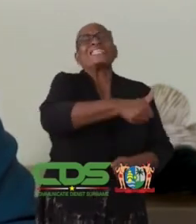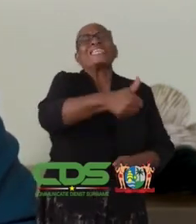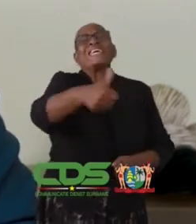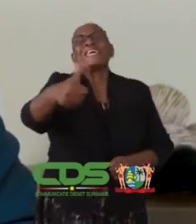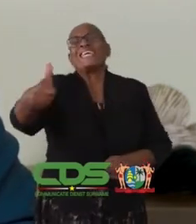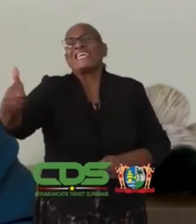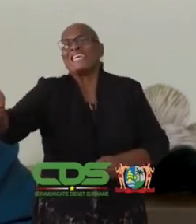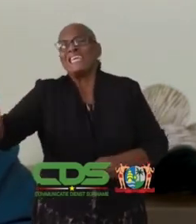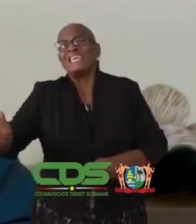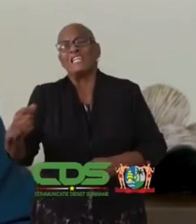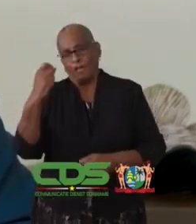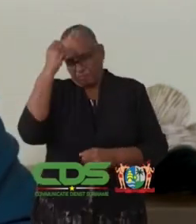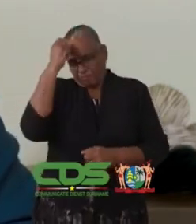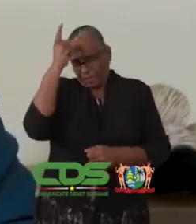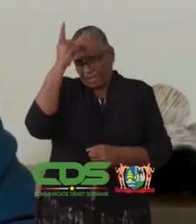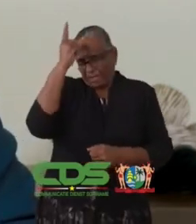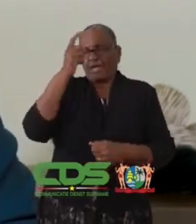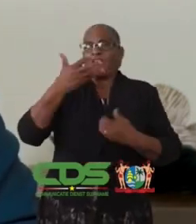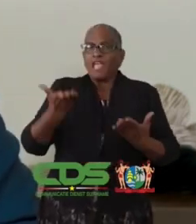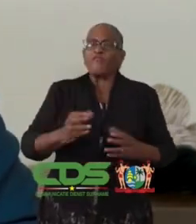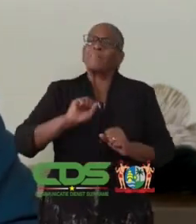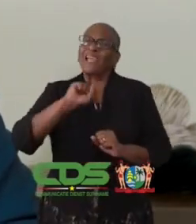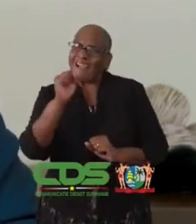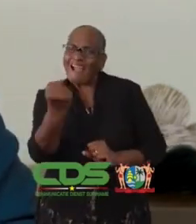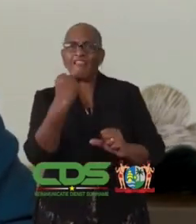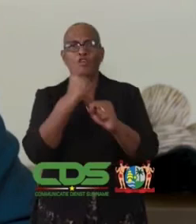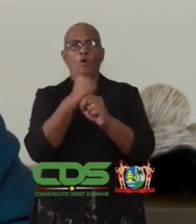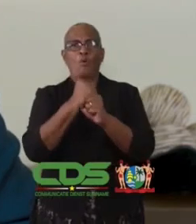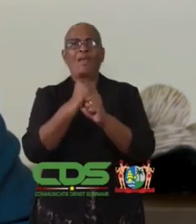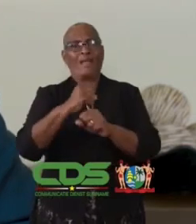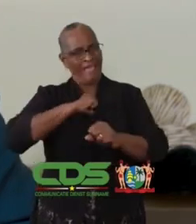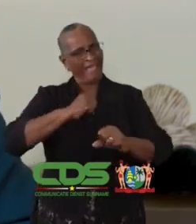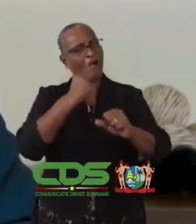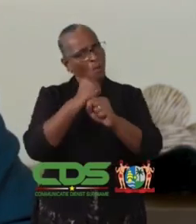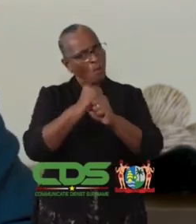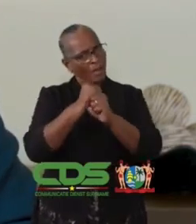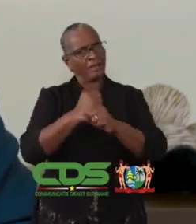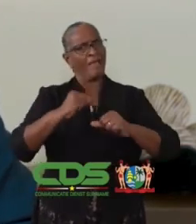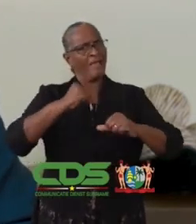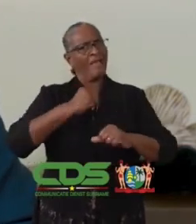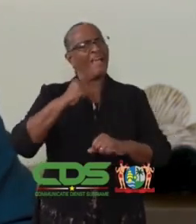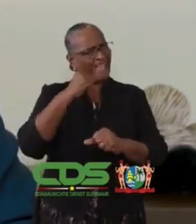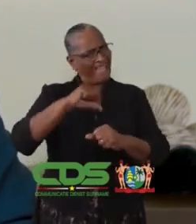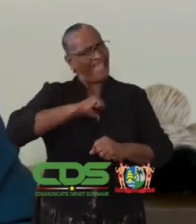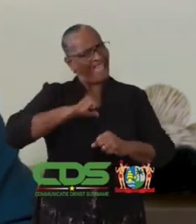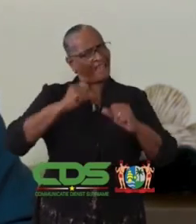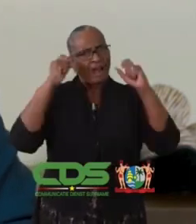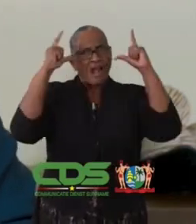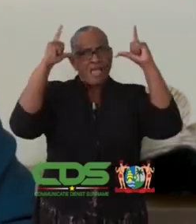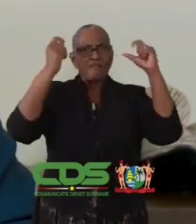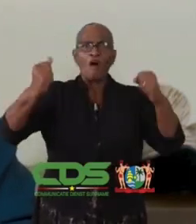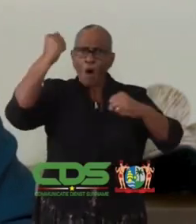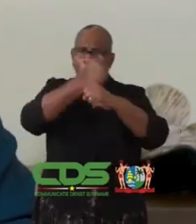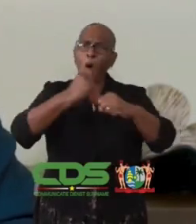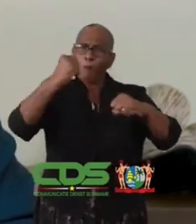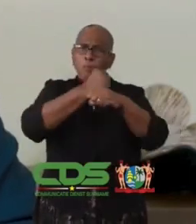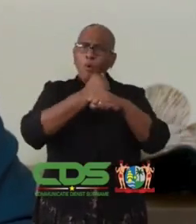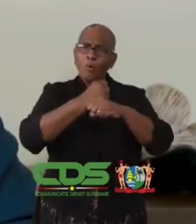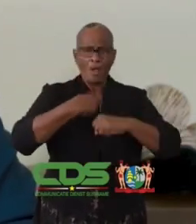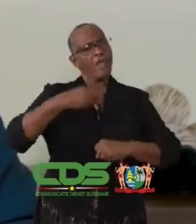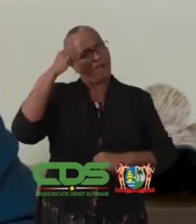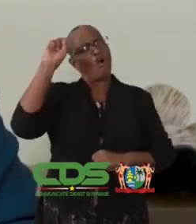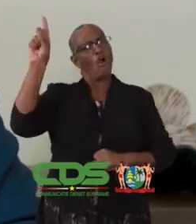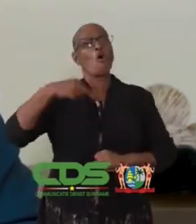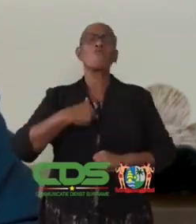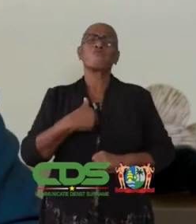dat iedereen perspectieven heeft op een baan waarmee een leven kan opbouwen. We kunnen dit. Ik heb